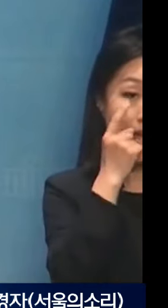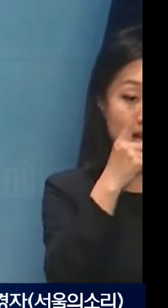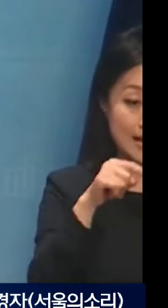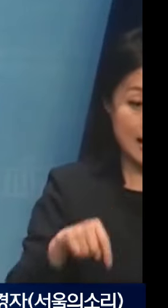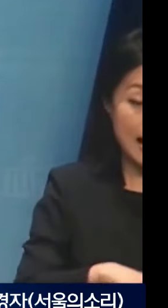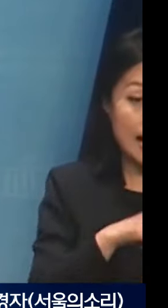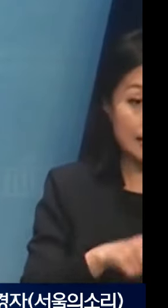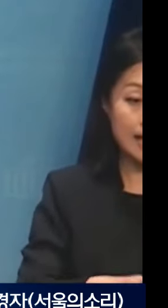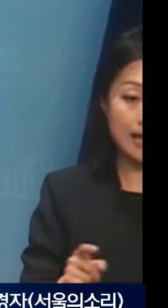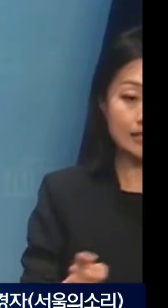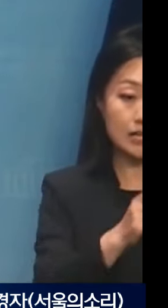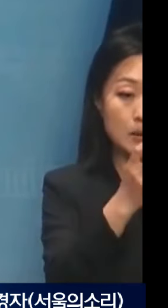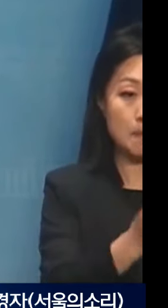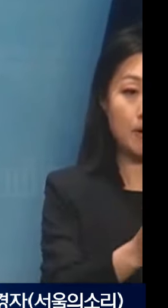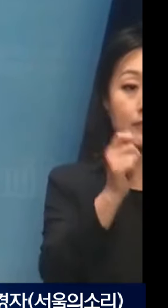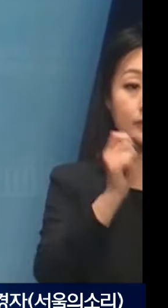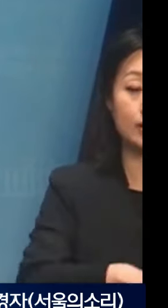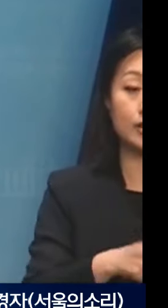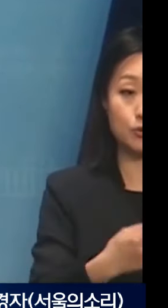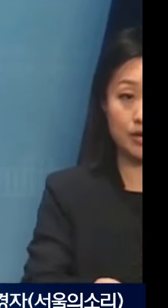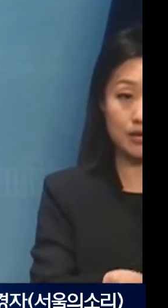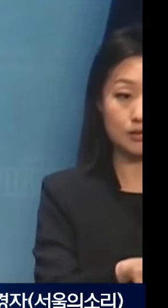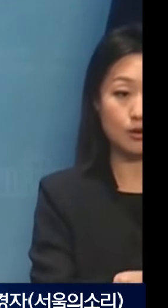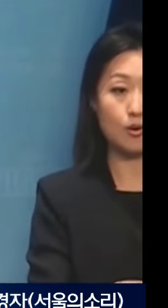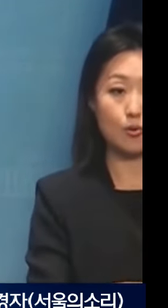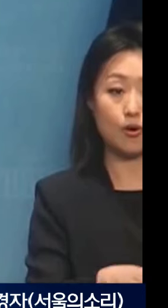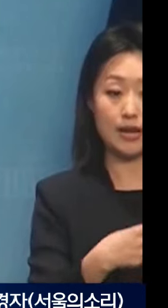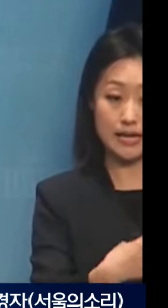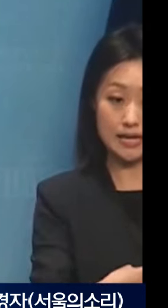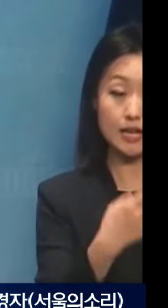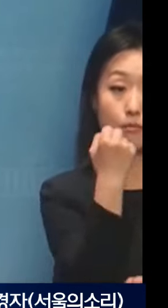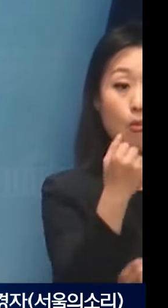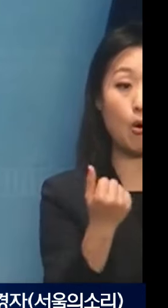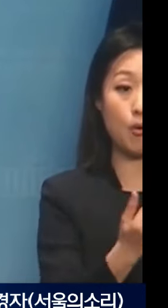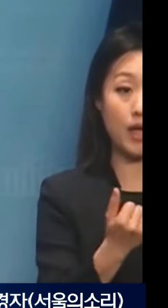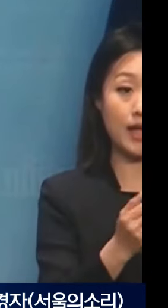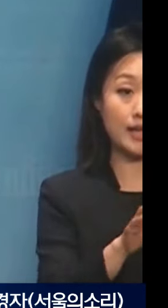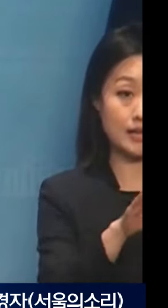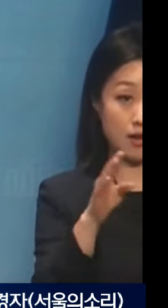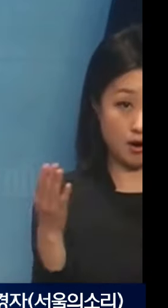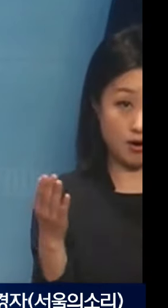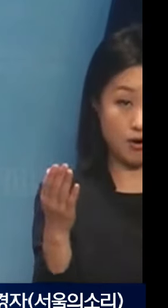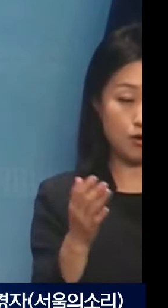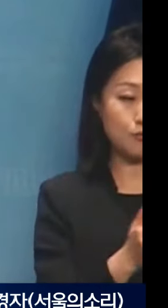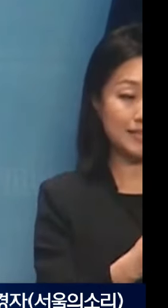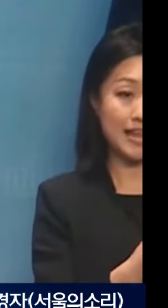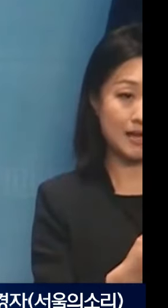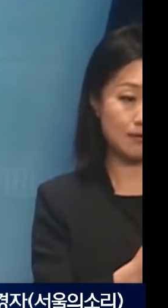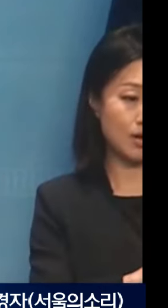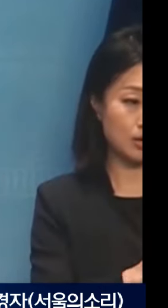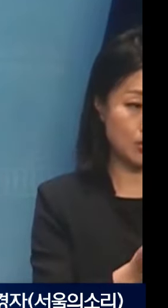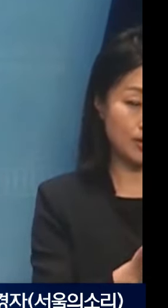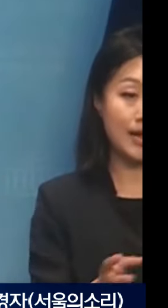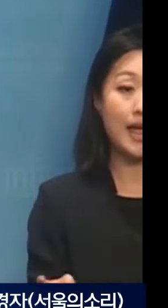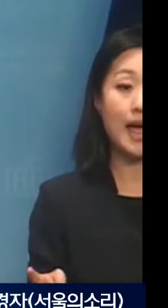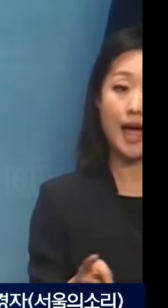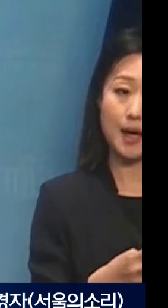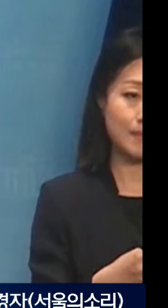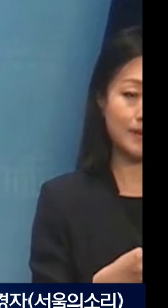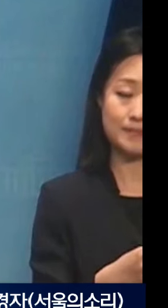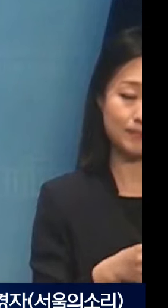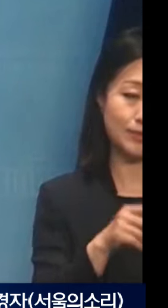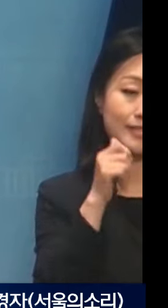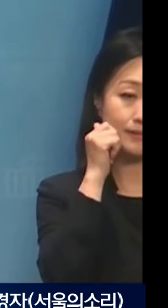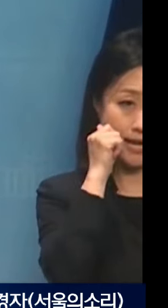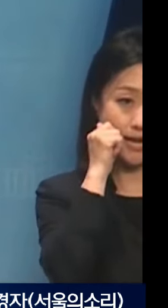주요 쟁점 법안 처리를 위해 5월 2일 본회의 개의를 국민의힘과 논의했지만 합의는 결국